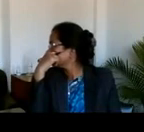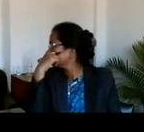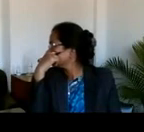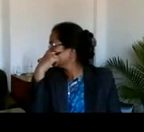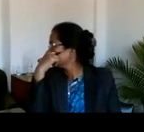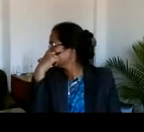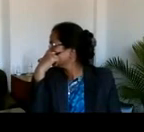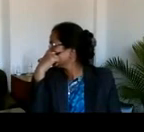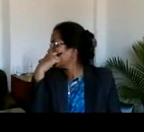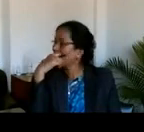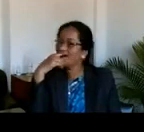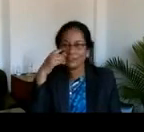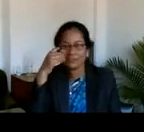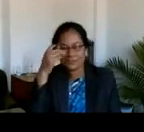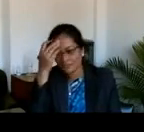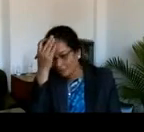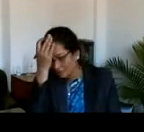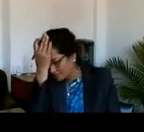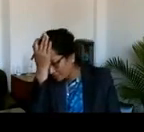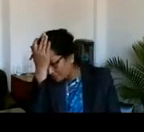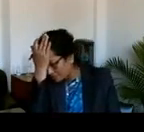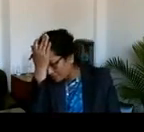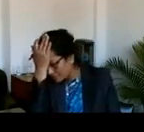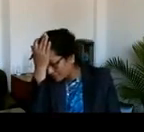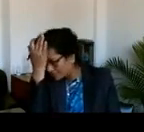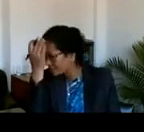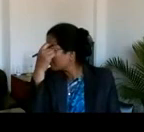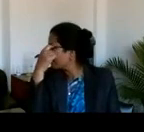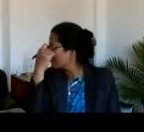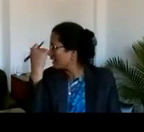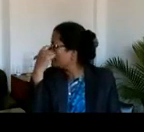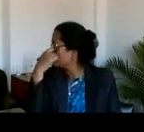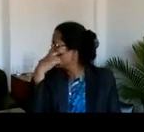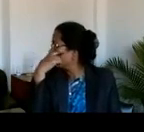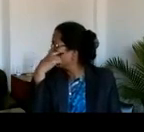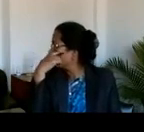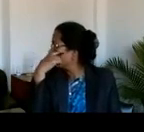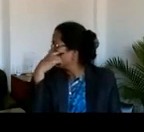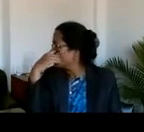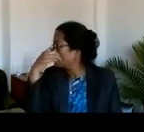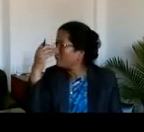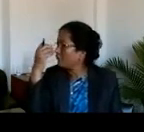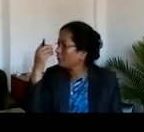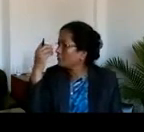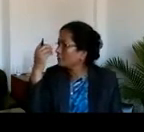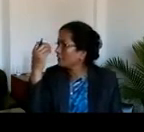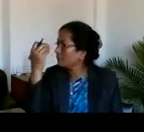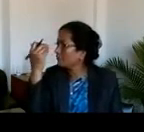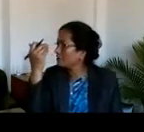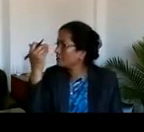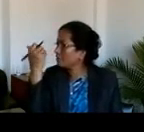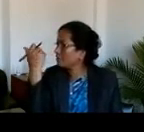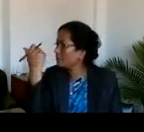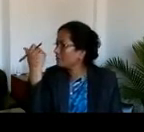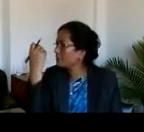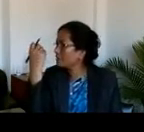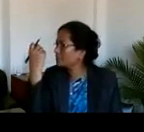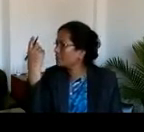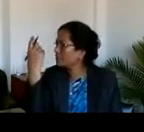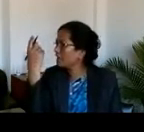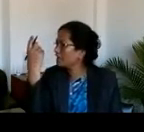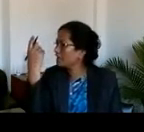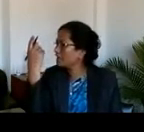के हो दोषी उपर मुद्दा चलाउने र त्यसलाई चाहिँ कारवाही गर्ने कानुनको दायरामा ल्याउने परिपाटीको विकास गर्न सक्यौँ भने पनि मलाई